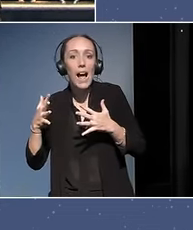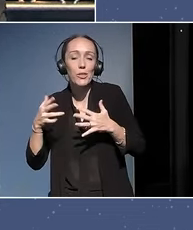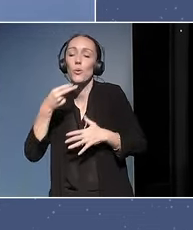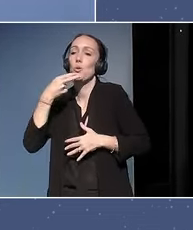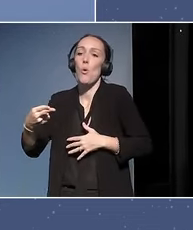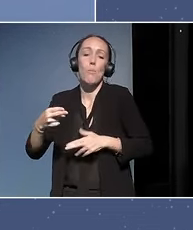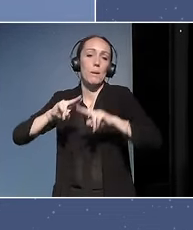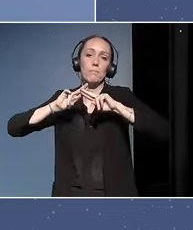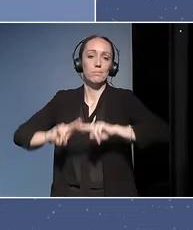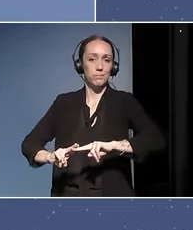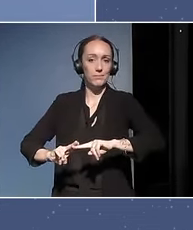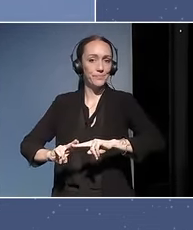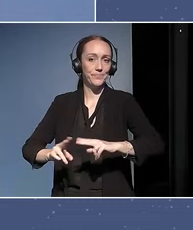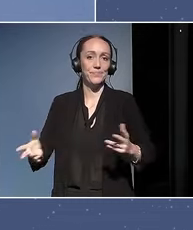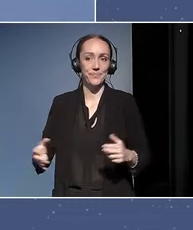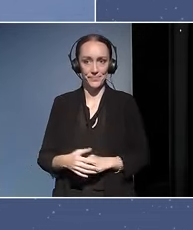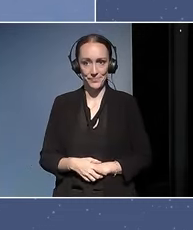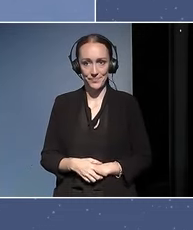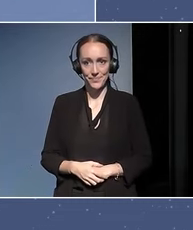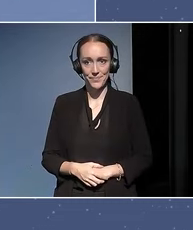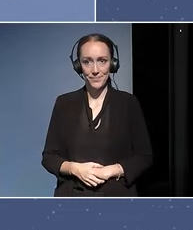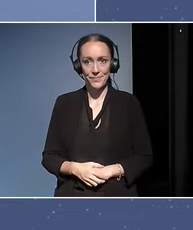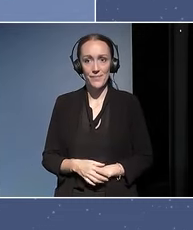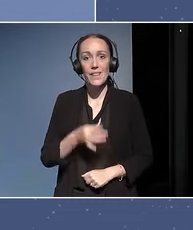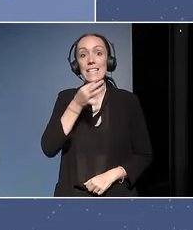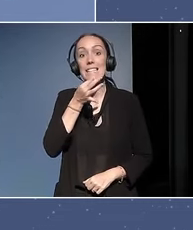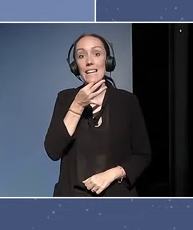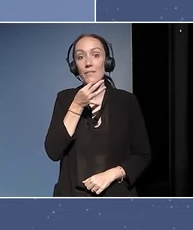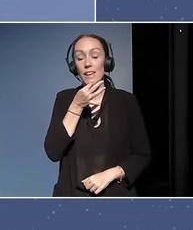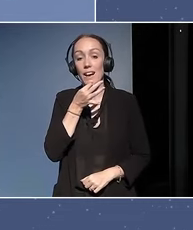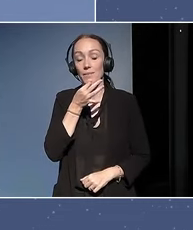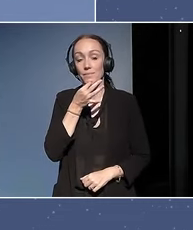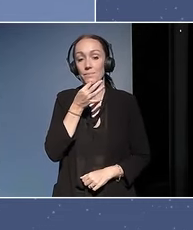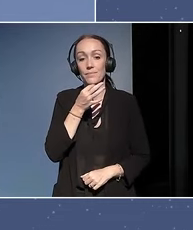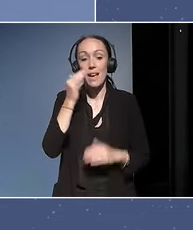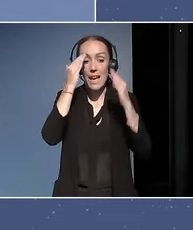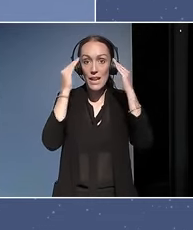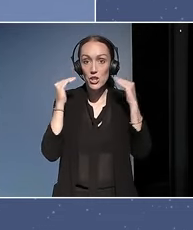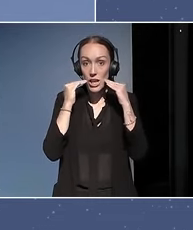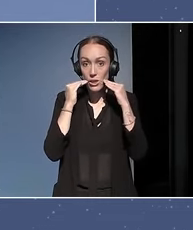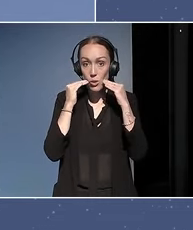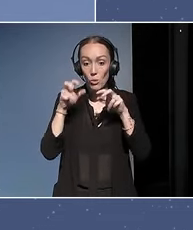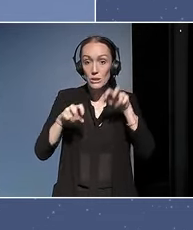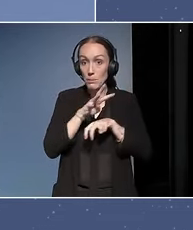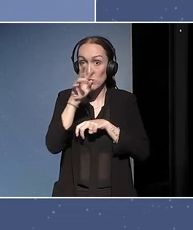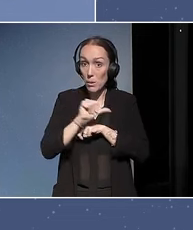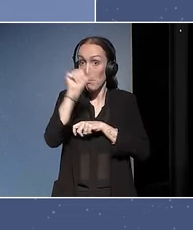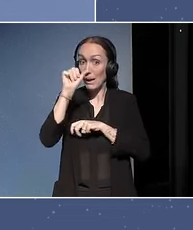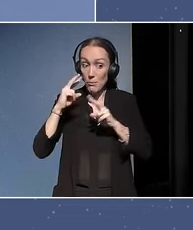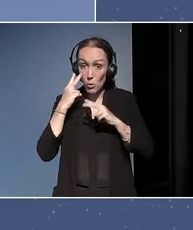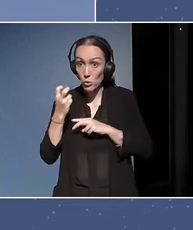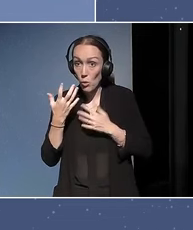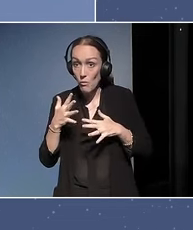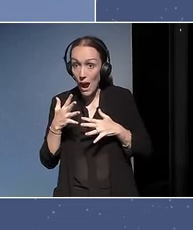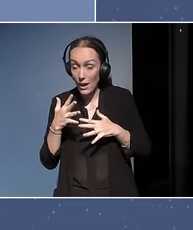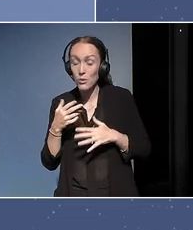dato questo nome gli resta per cui il primo è stato trovato in Egitto e adesso Chiamiamo egip tiac